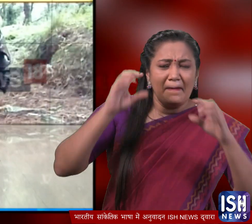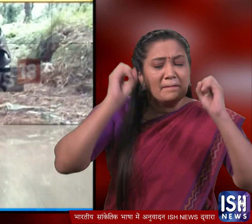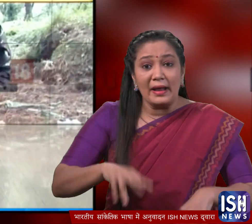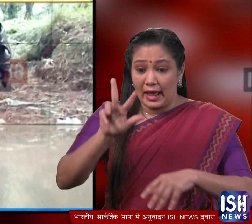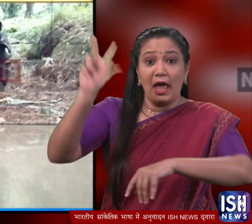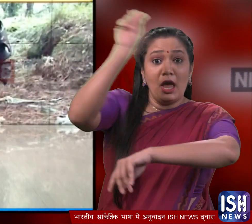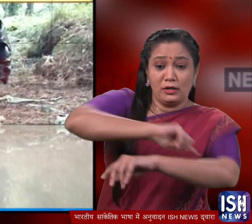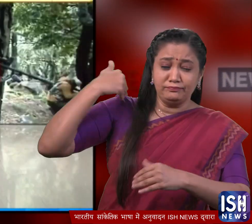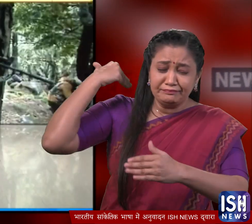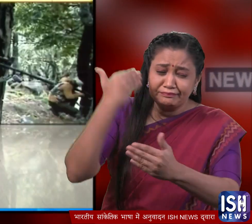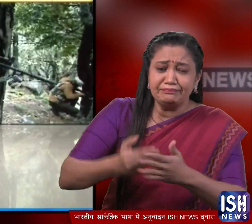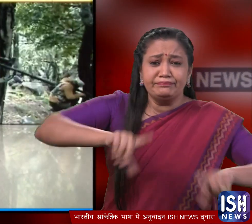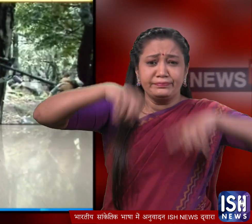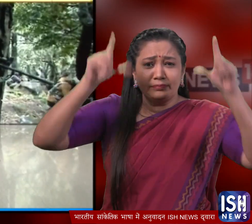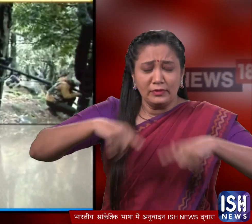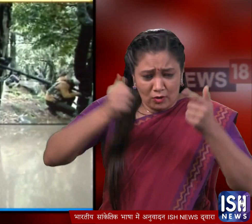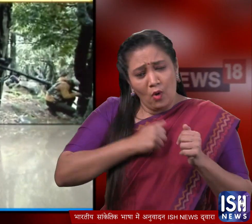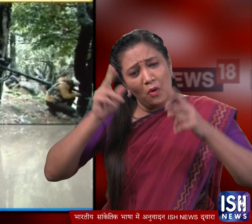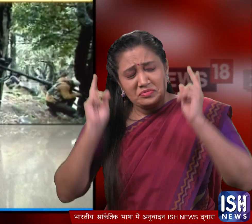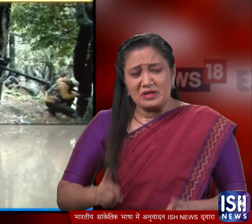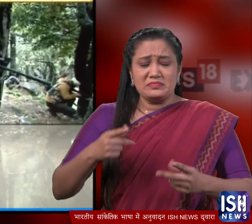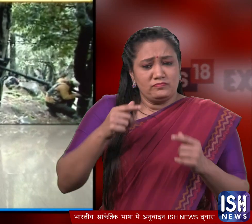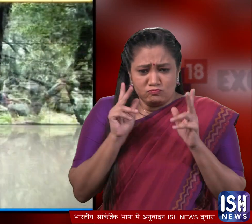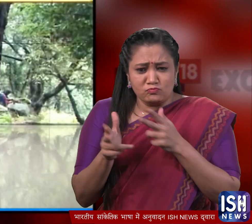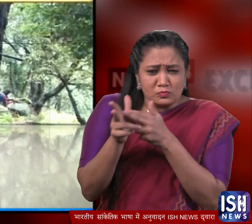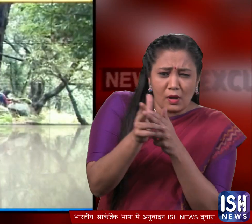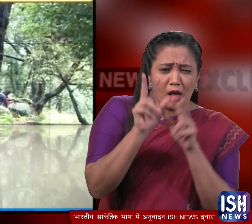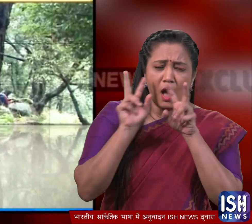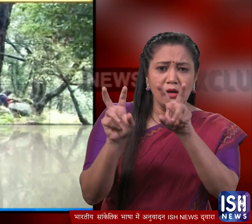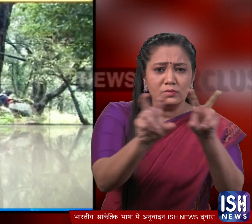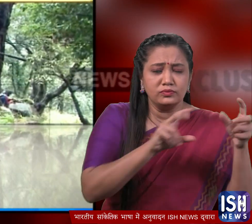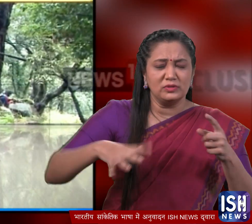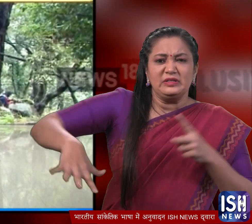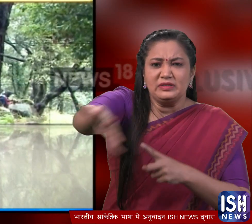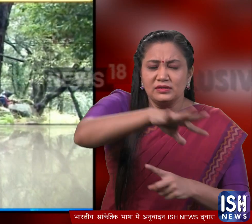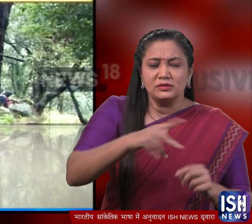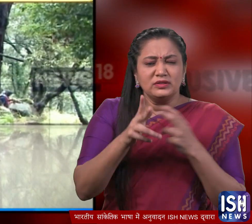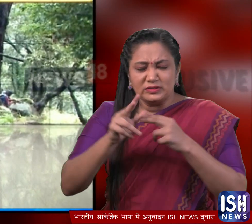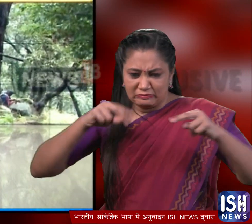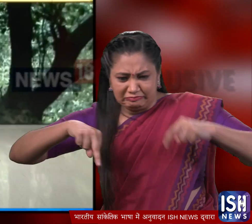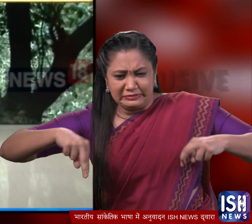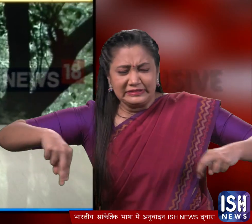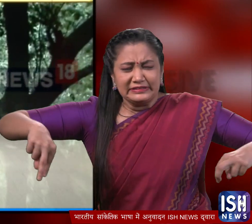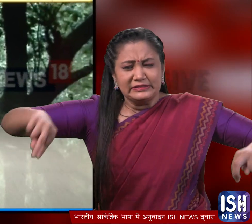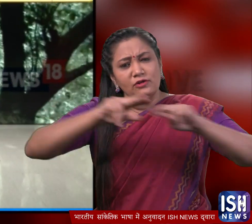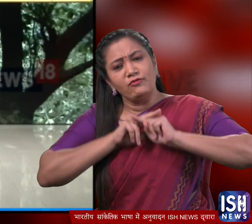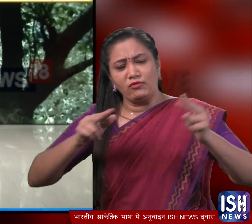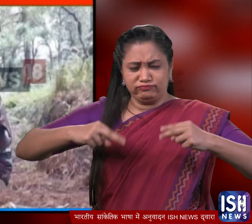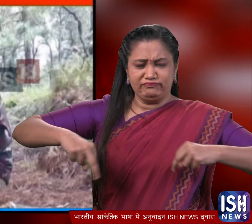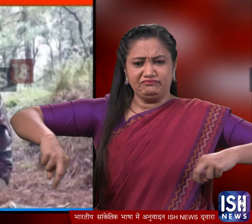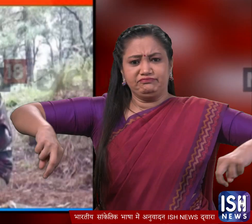भी सुरक्षा बल के जवान घने जंगलों में डटे दिखे। बताया गया कि जहां आतंकी छुपे हैं उस इलाके को जवानों ने हर तरफ से घेर